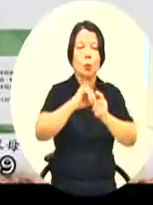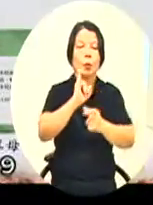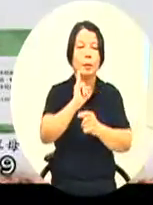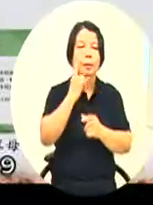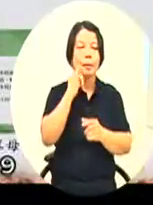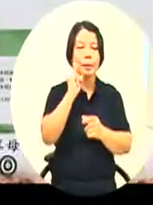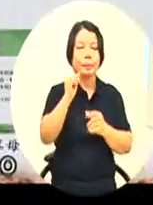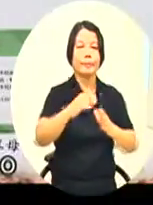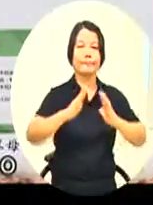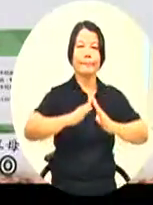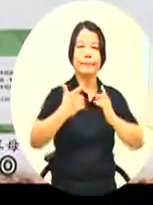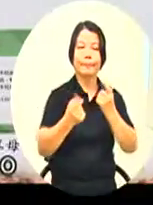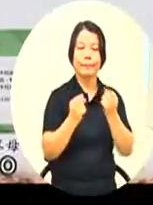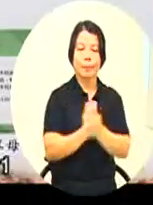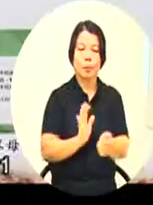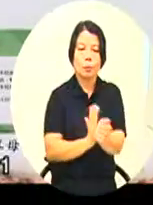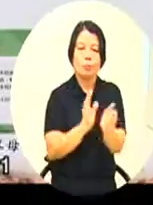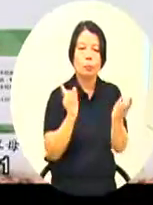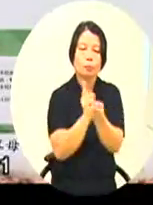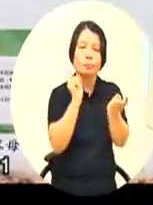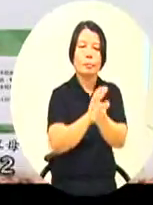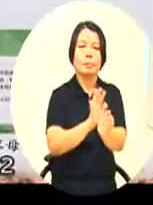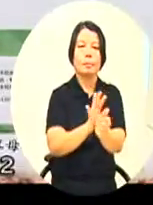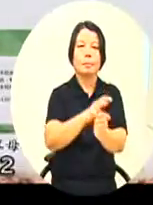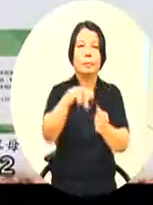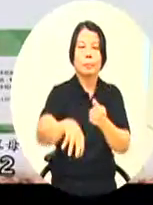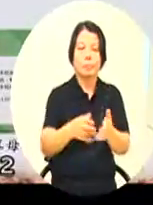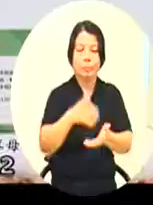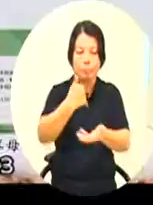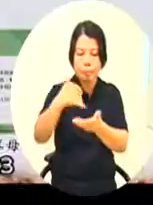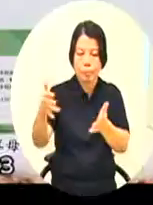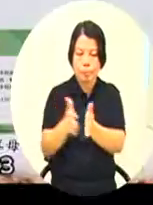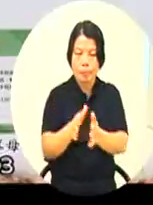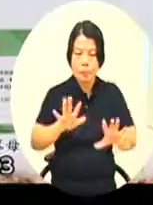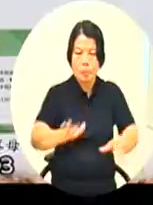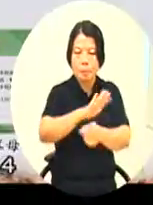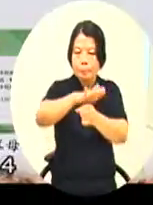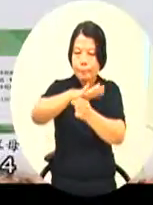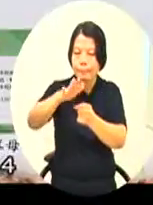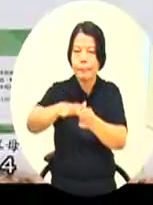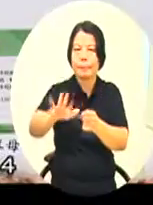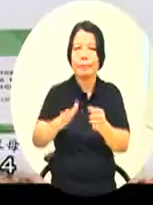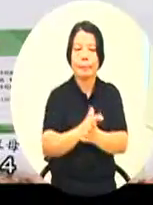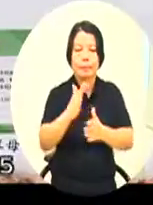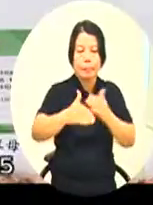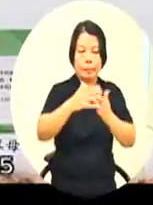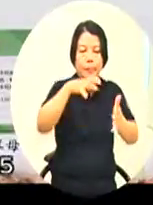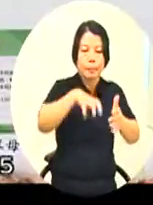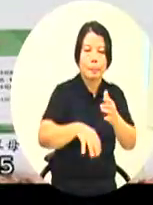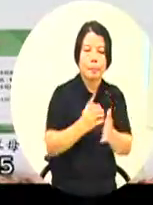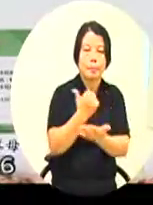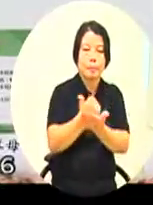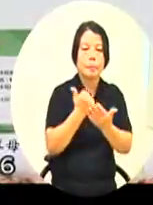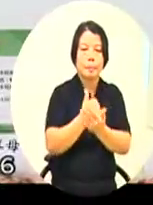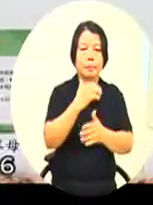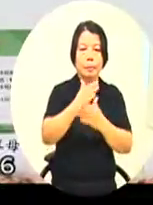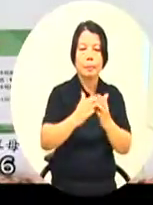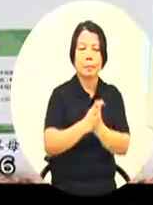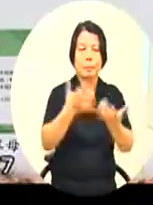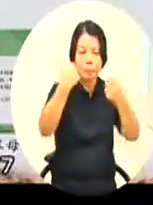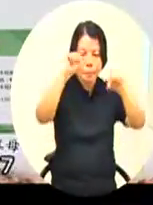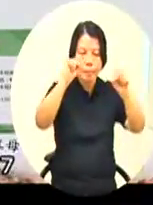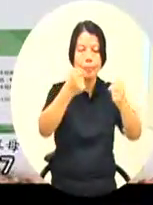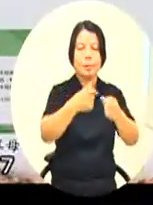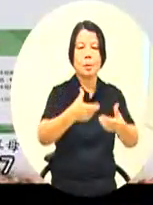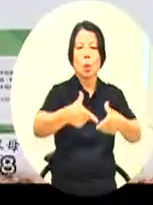像依照辅导处的统计就是有非常爆满的现象，就是在校园里面请我们的校友回娘家，我们6000个校